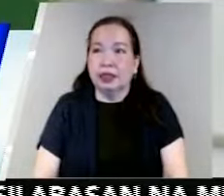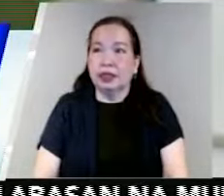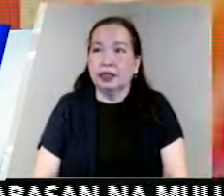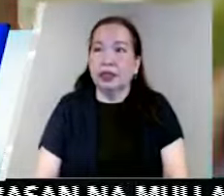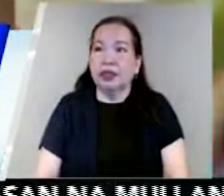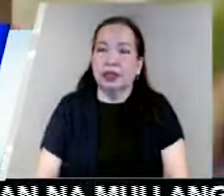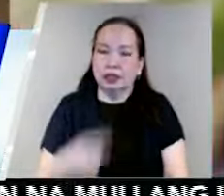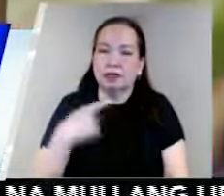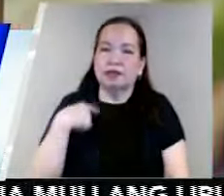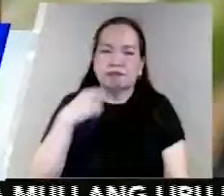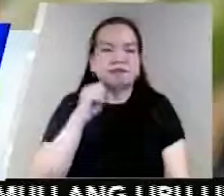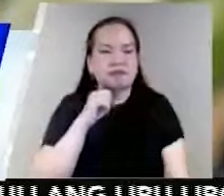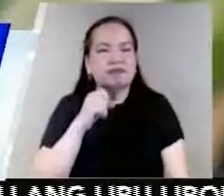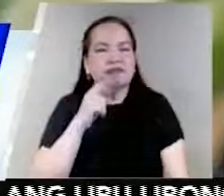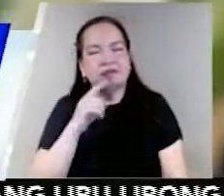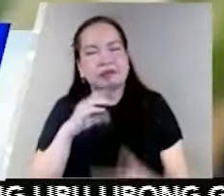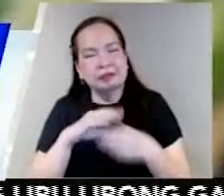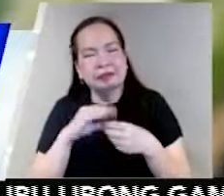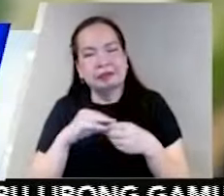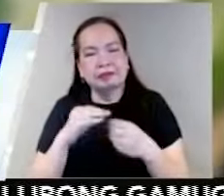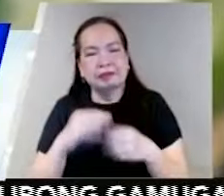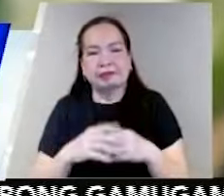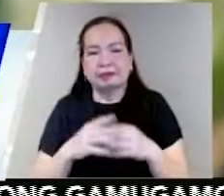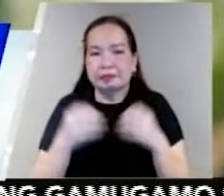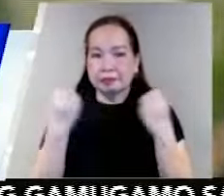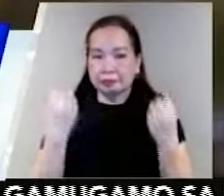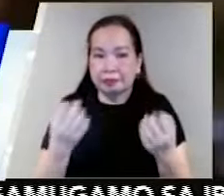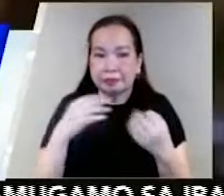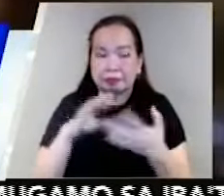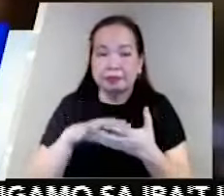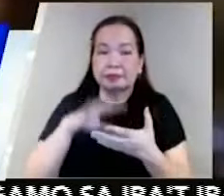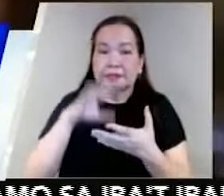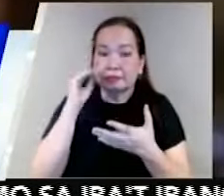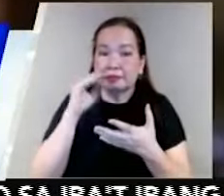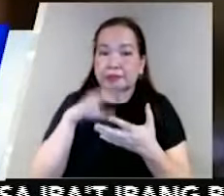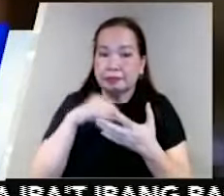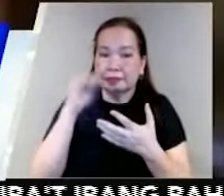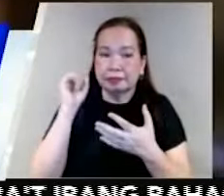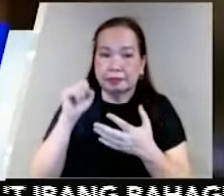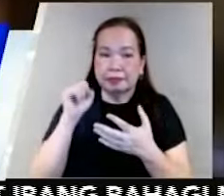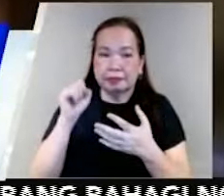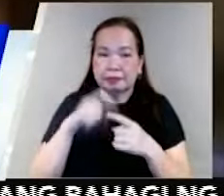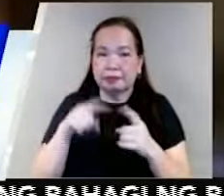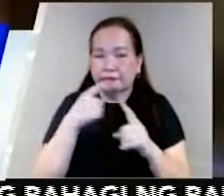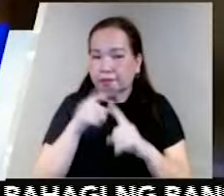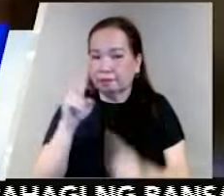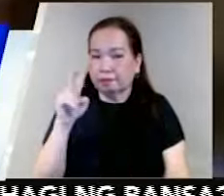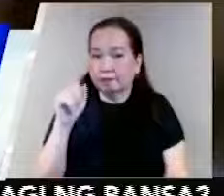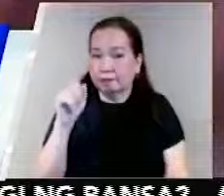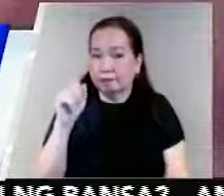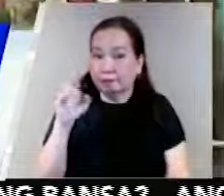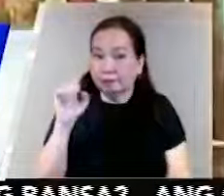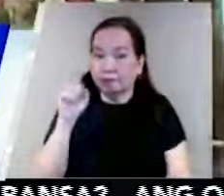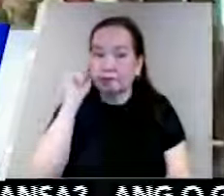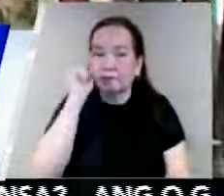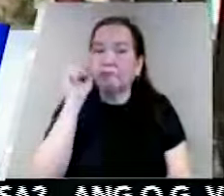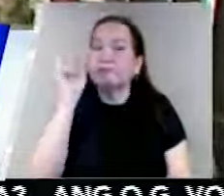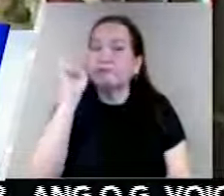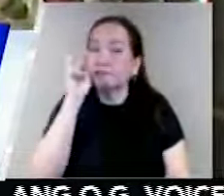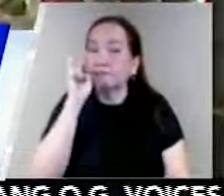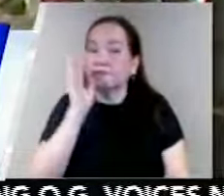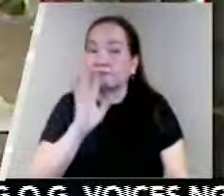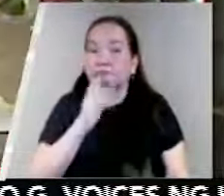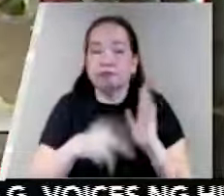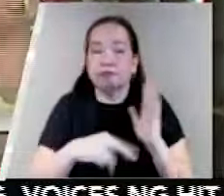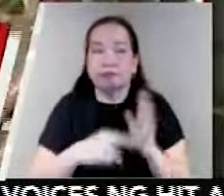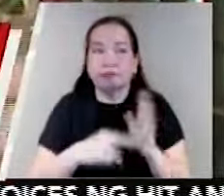yeah, it's tough. Full of learning and realization naman para kay Vanessa ang pagganap niya sa role. Dito sa MPK na